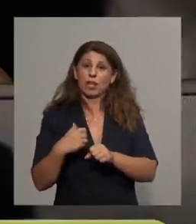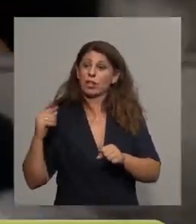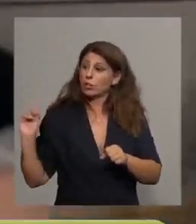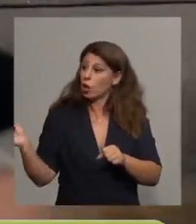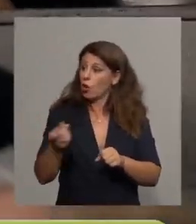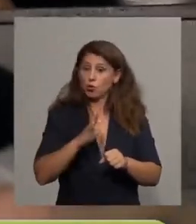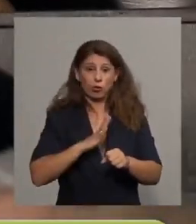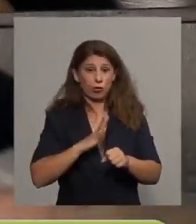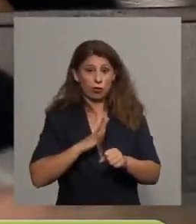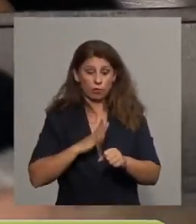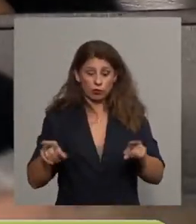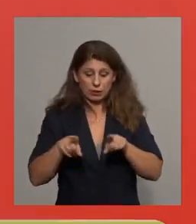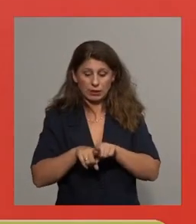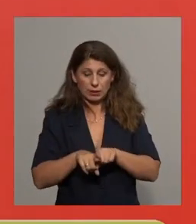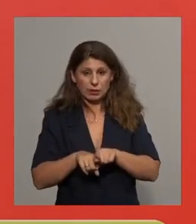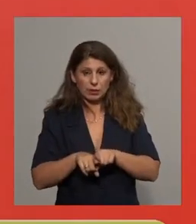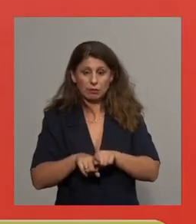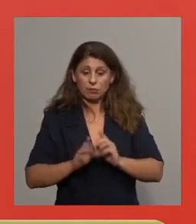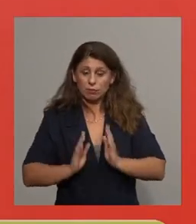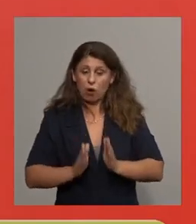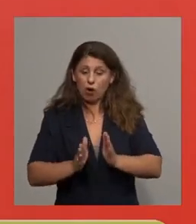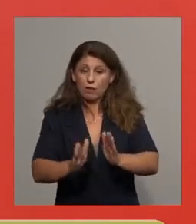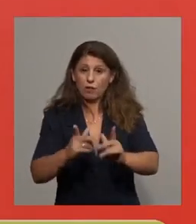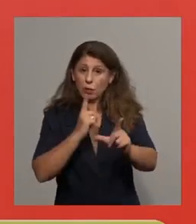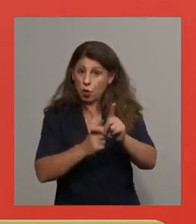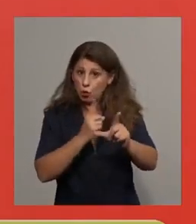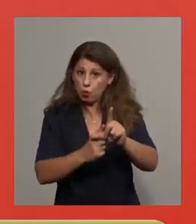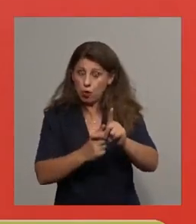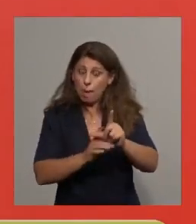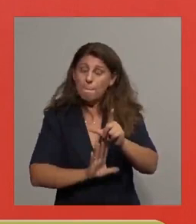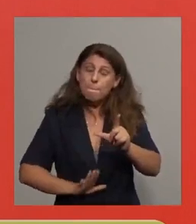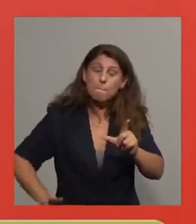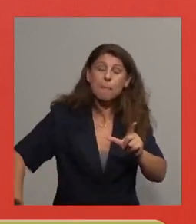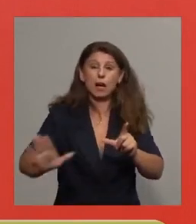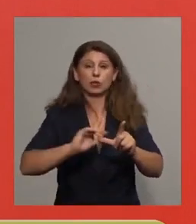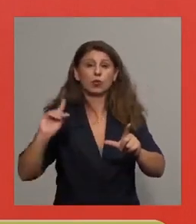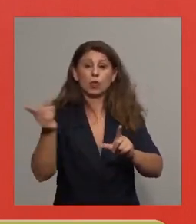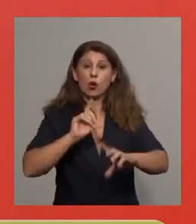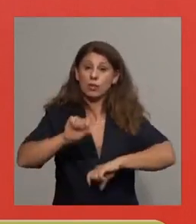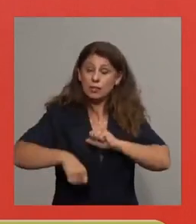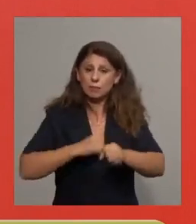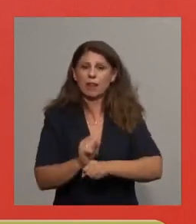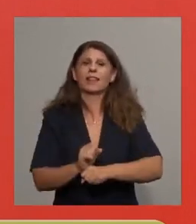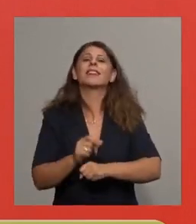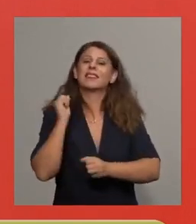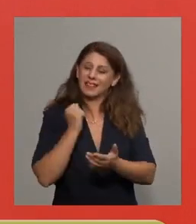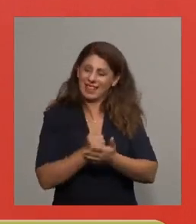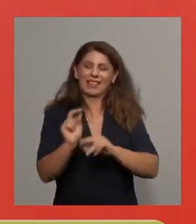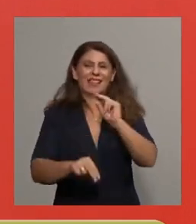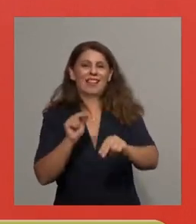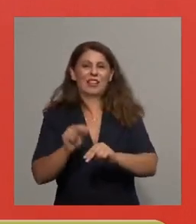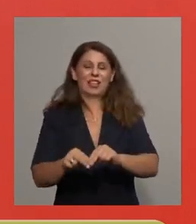λαό, σε συμπόρευση με το ΚΚΕ παντού, σε όλες τις μάχες και στις